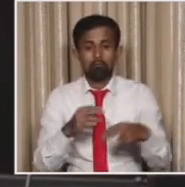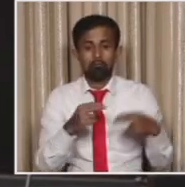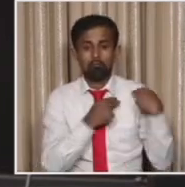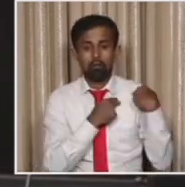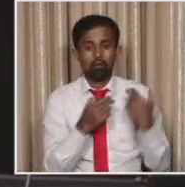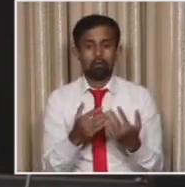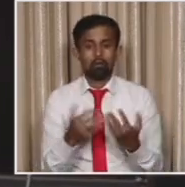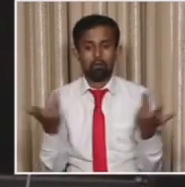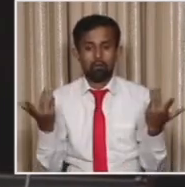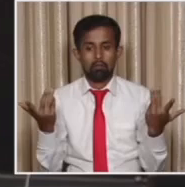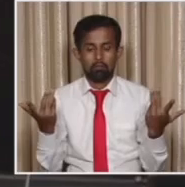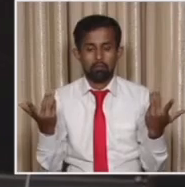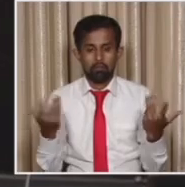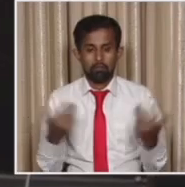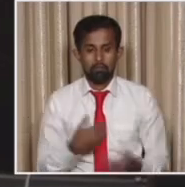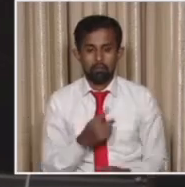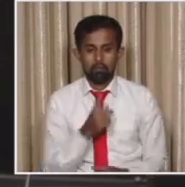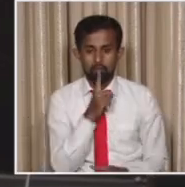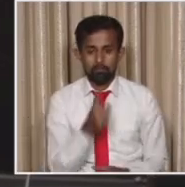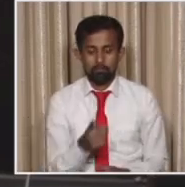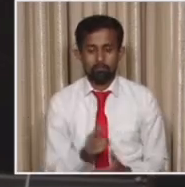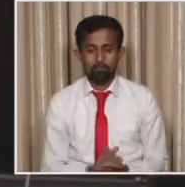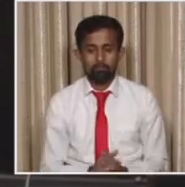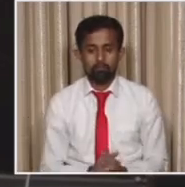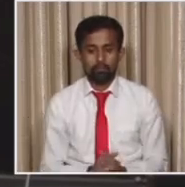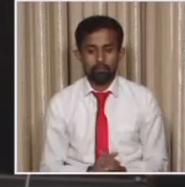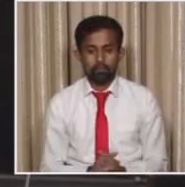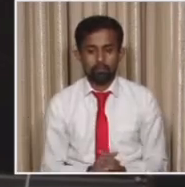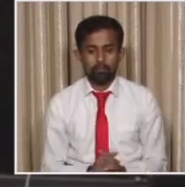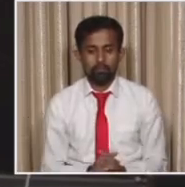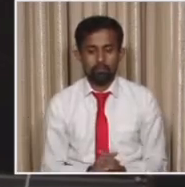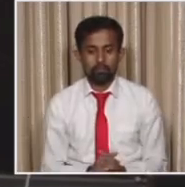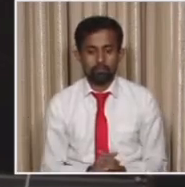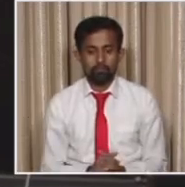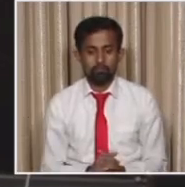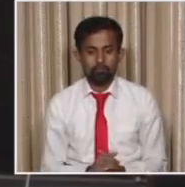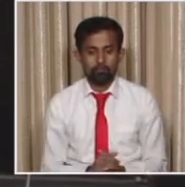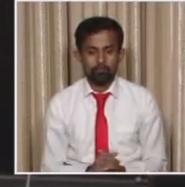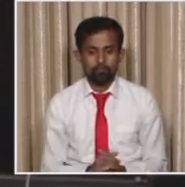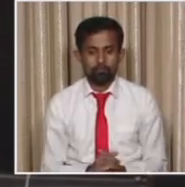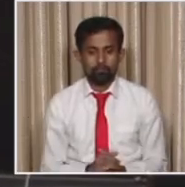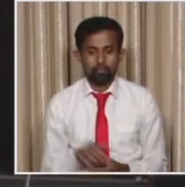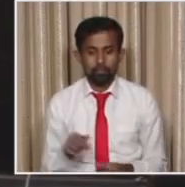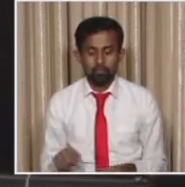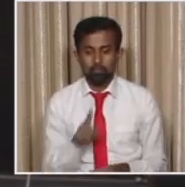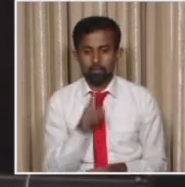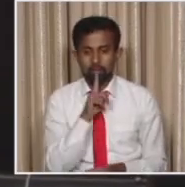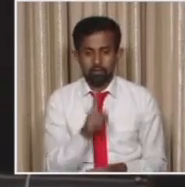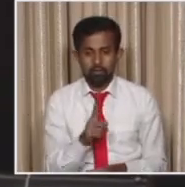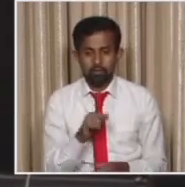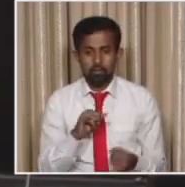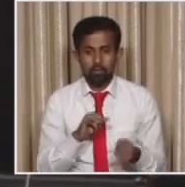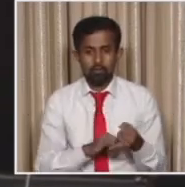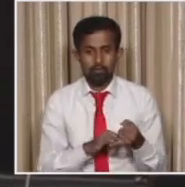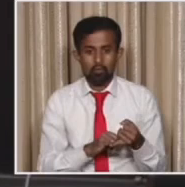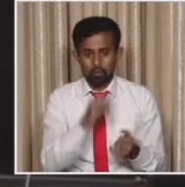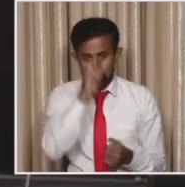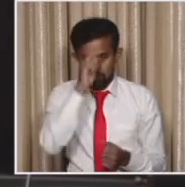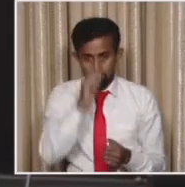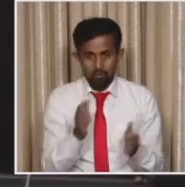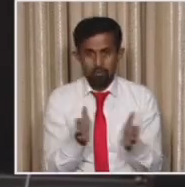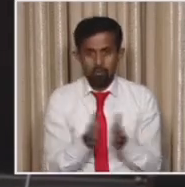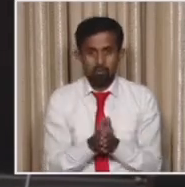ගන්නෙ නැහැ කියන කාරණේ අපි මතක් කරන්නට අවශ්‍යයි. ඒ වගේම අද මේ කියන අපි සුදර්ශන දෙනපිටිය මැතිතුමා